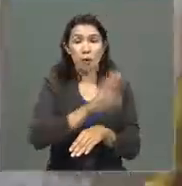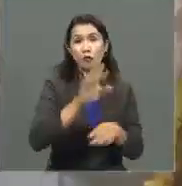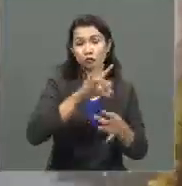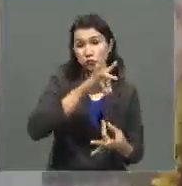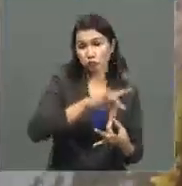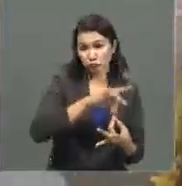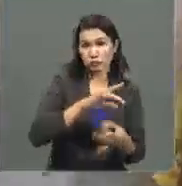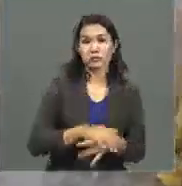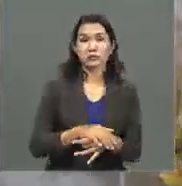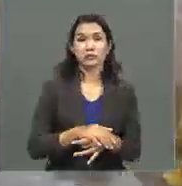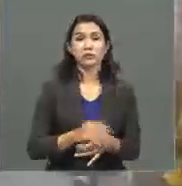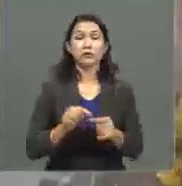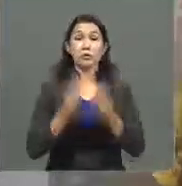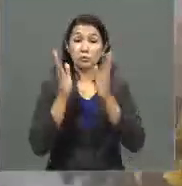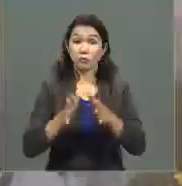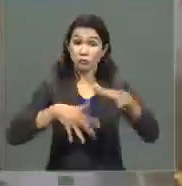อ่ะไข่โดยเฉพาะประชาชนแล้วก็พื้นที่การเกษตรที่อยู่บริเวณริมตลิ่งแม่น้ำยมสายหลักแล้วก็บริเวณริมตลิ่งแม่น้ำยมสายเก่าคลองเมมคลองบางแก้วอำเภอพรหมพิรามอำเภอเมืองแล้วก็อำเภอบางระกำประชาชนที่อยู่บริเวณนี้ต้องเฝ้าติดตามสถานการณ์แล้วก็เตรียมการขนของขึ้นสู่ที่สูงหากเกิดภาวะน้ำเอ่อล้นตลิ่งนะคะแล้วก็ขอให้ติดตามสถานการณ์น้ำจากหน่วยงานราชการในระยะนี้อย่างใกล้ชิดด้วยค่ะ